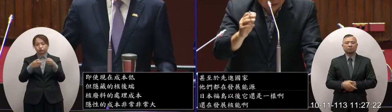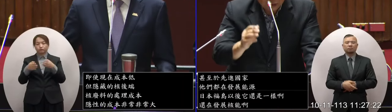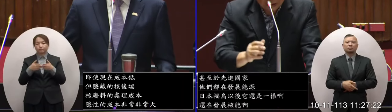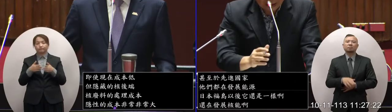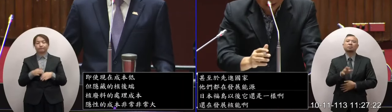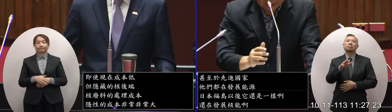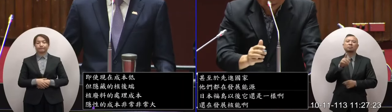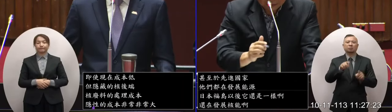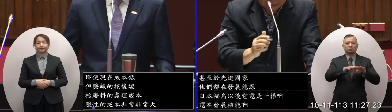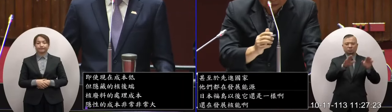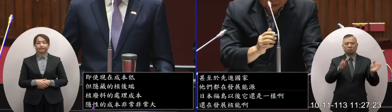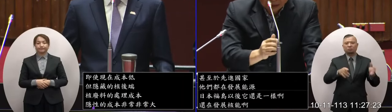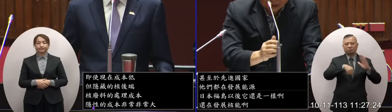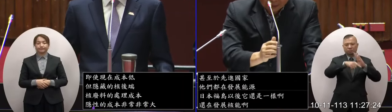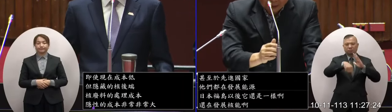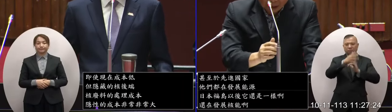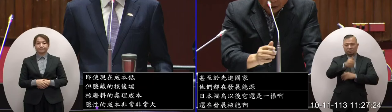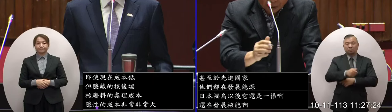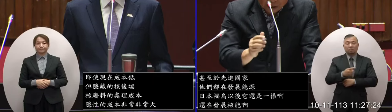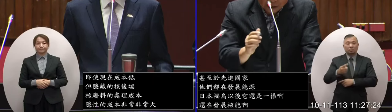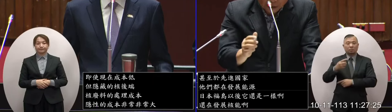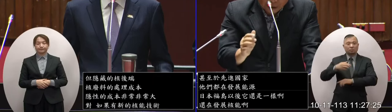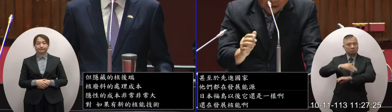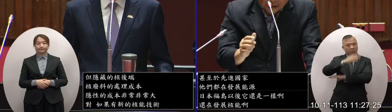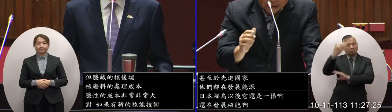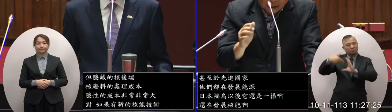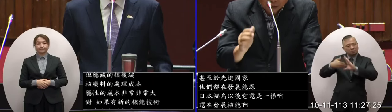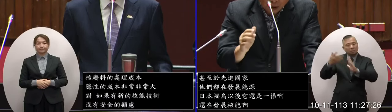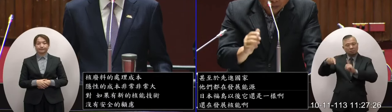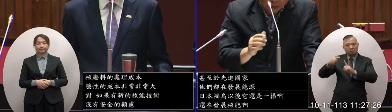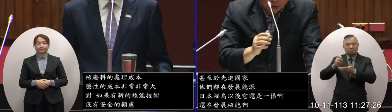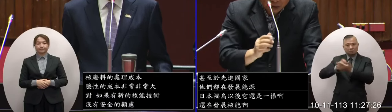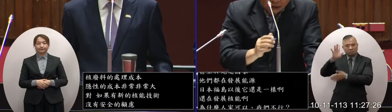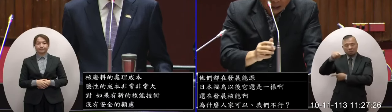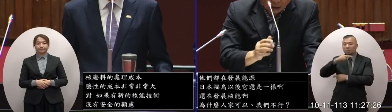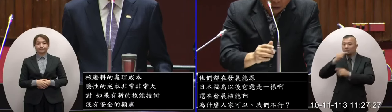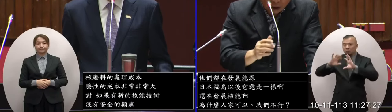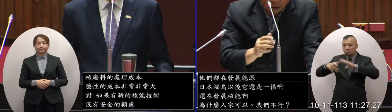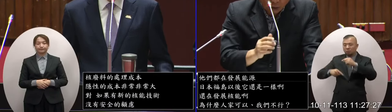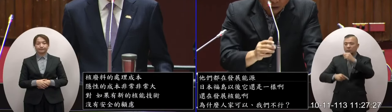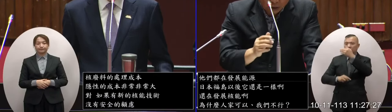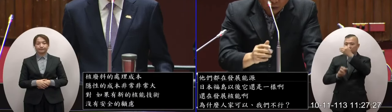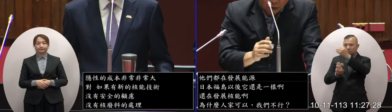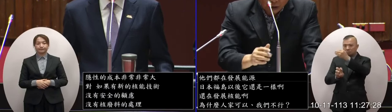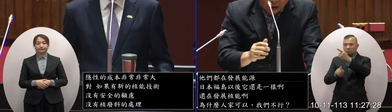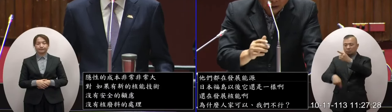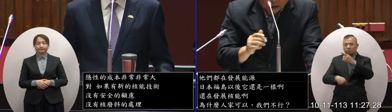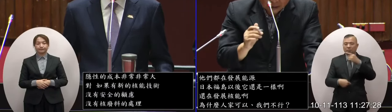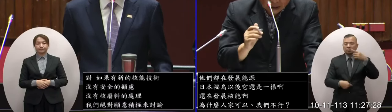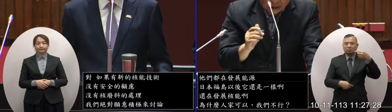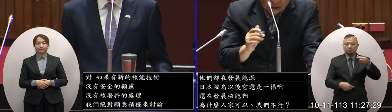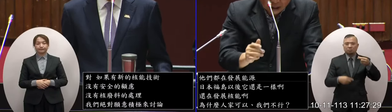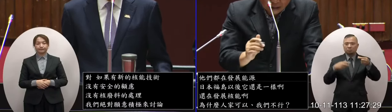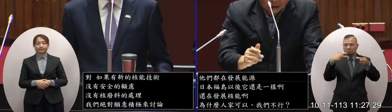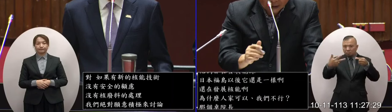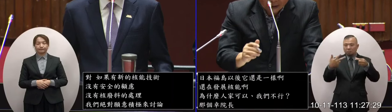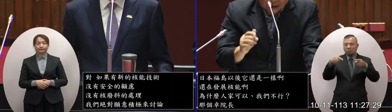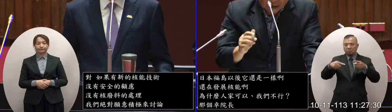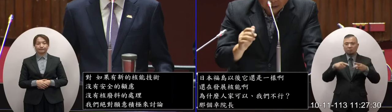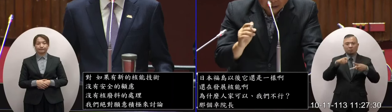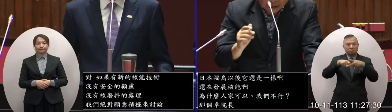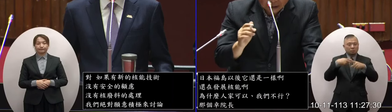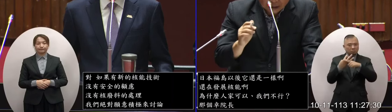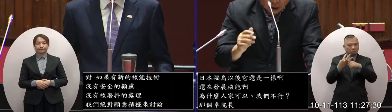个卓院长，媒体报道，英国在9月30号宣布7大工业国的组织的先